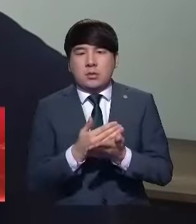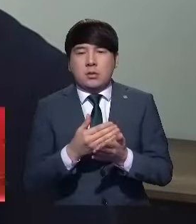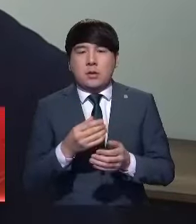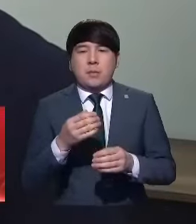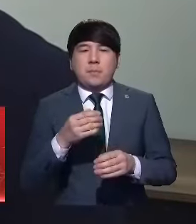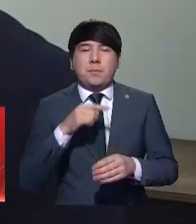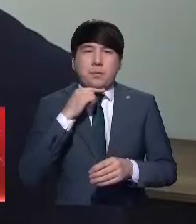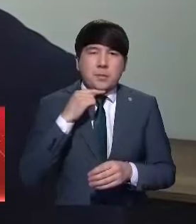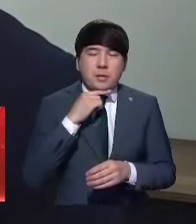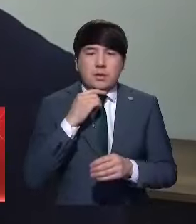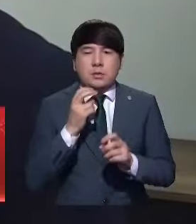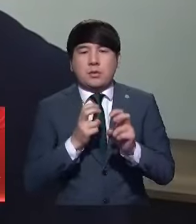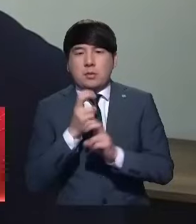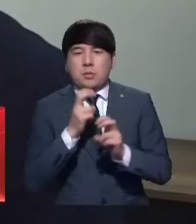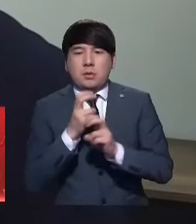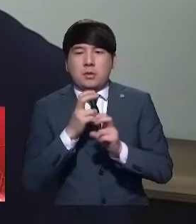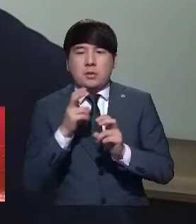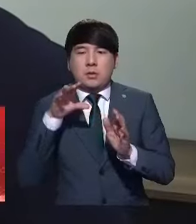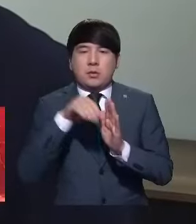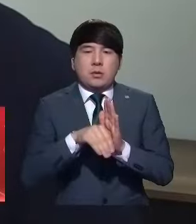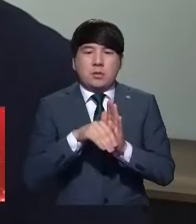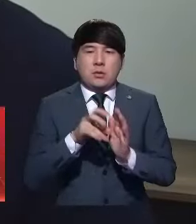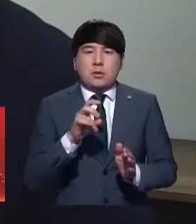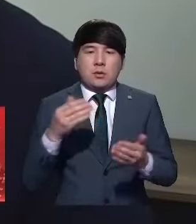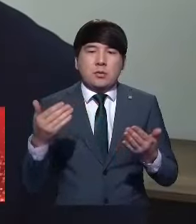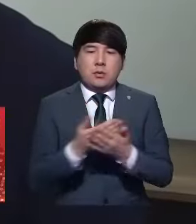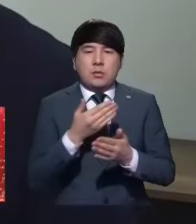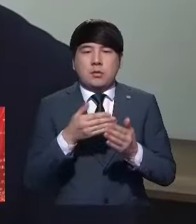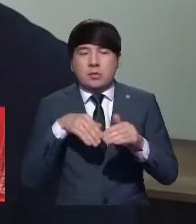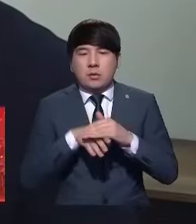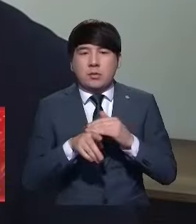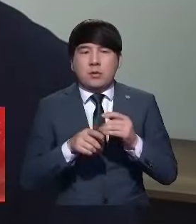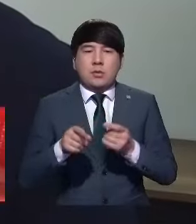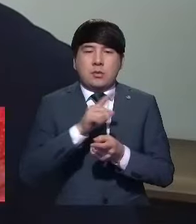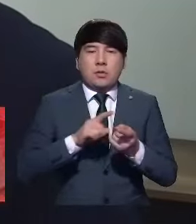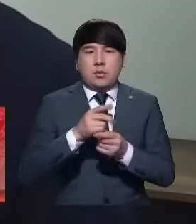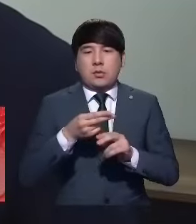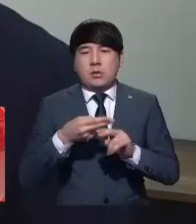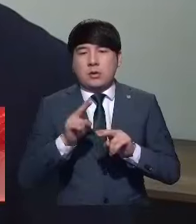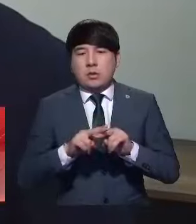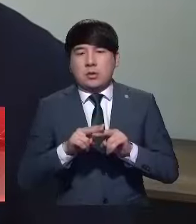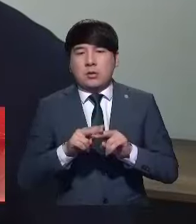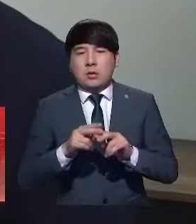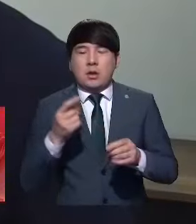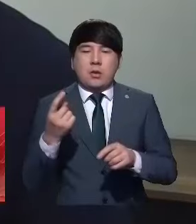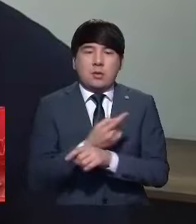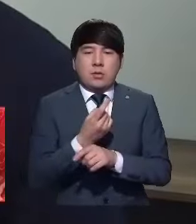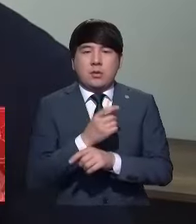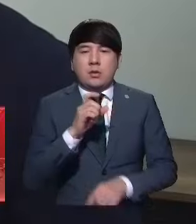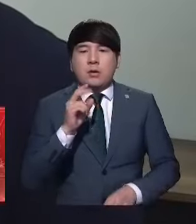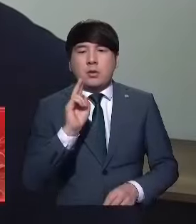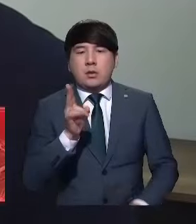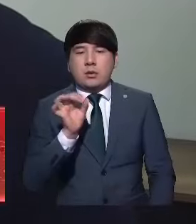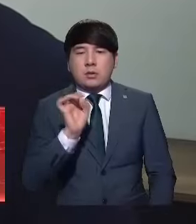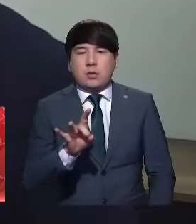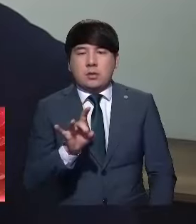там, объектов молочной переработки. И все это одновременно интересно как самому Катару, так и